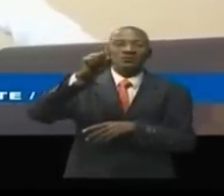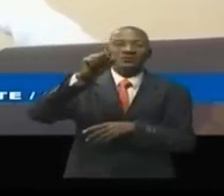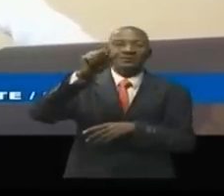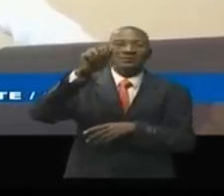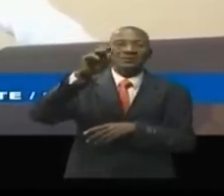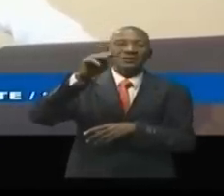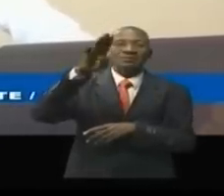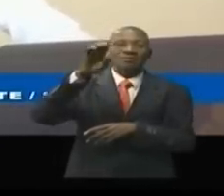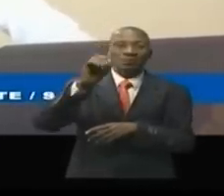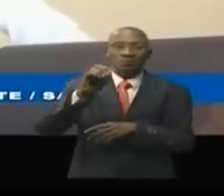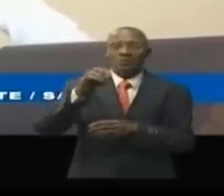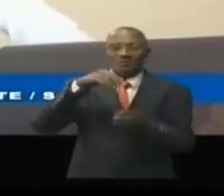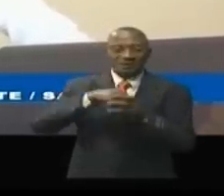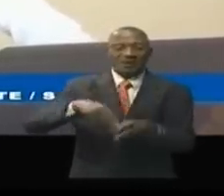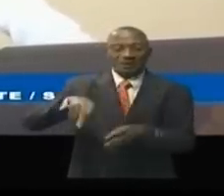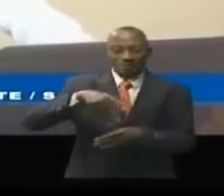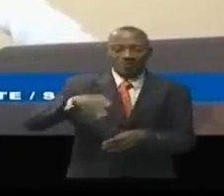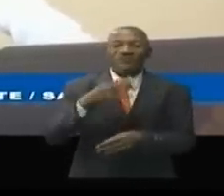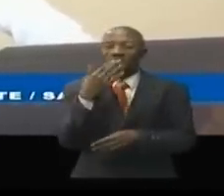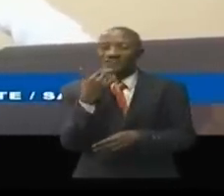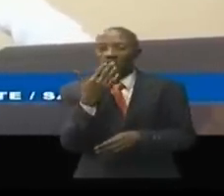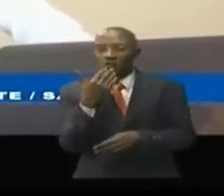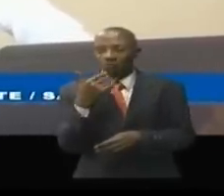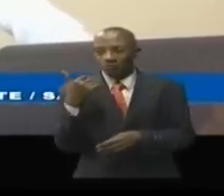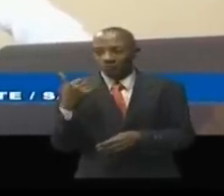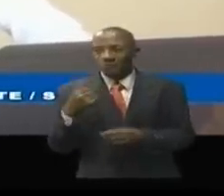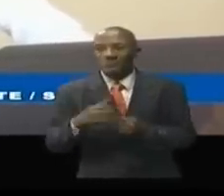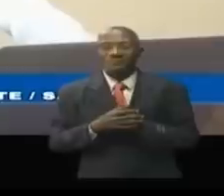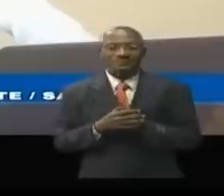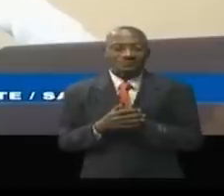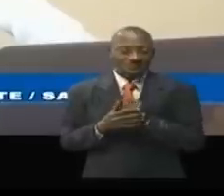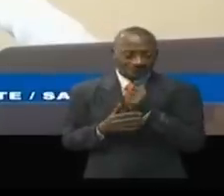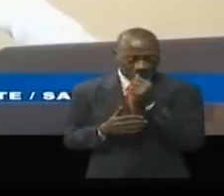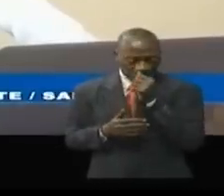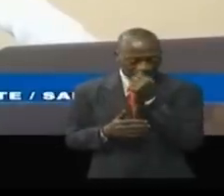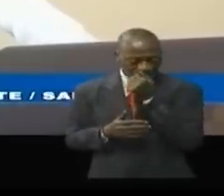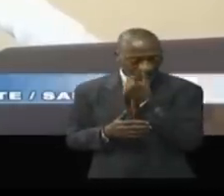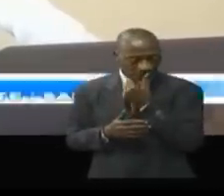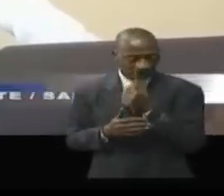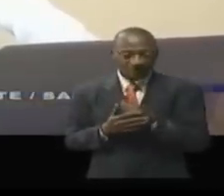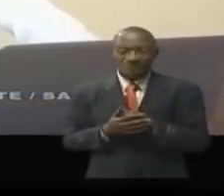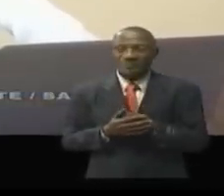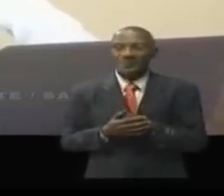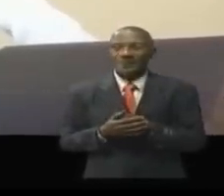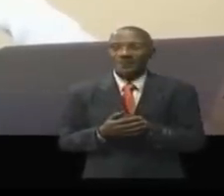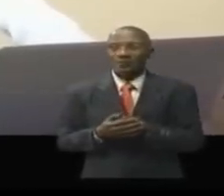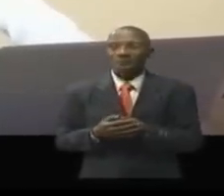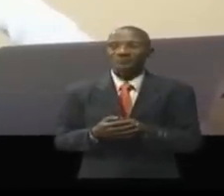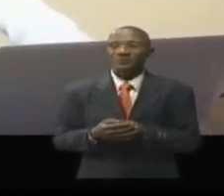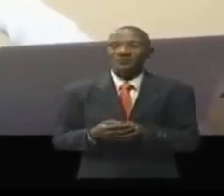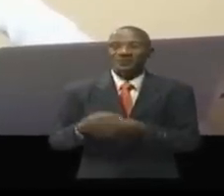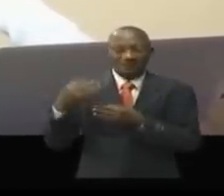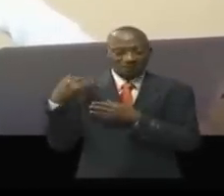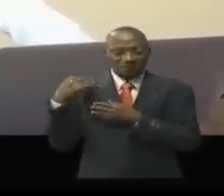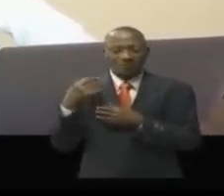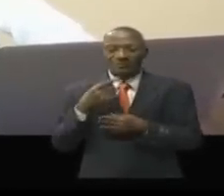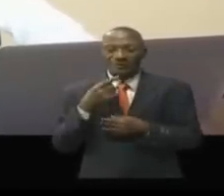de nous-mêmes Congolais. Donc nous devrions prendre la responsabilité, nous-mêmes en tant que Congolais, de